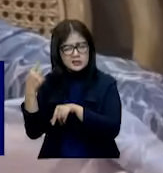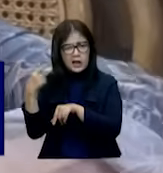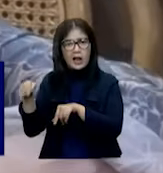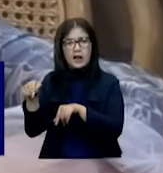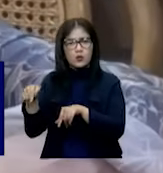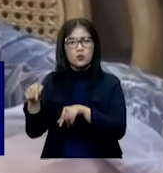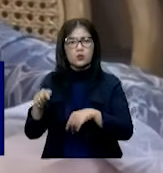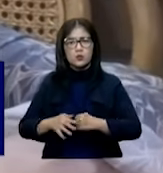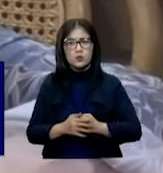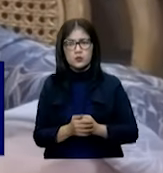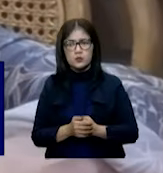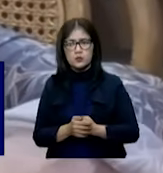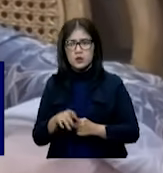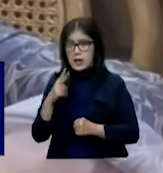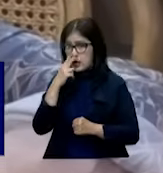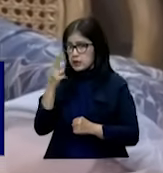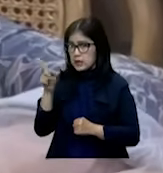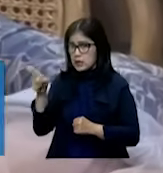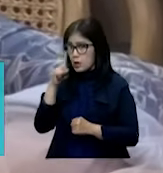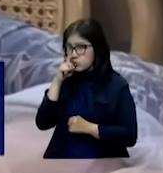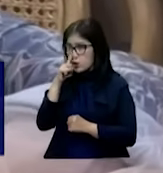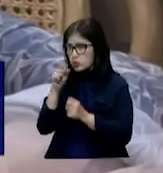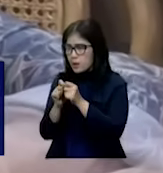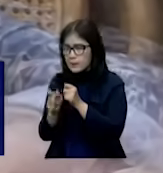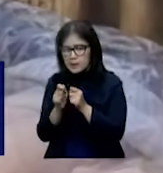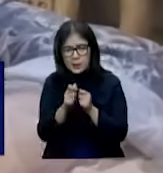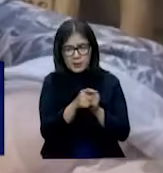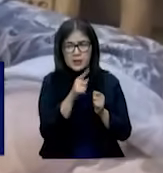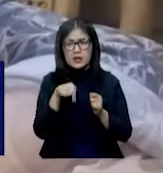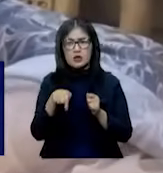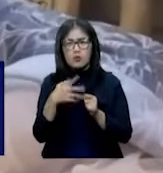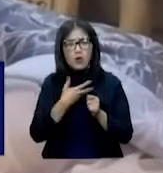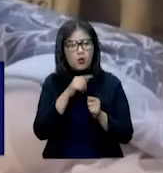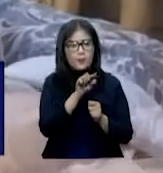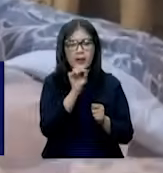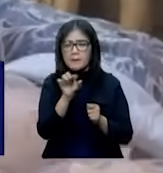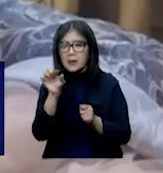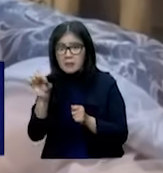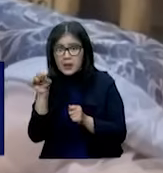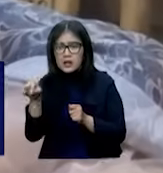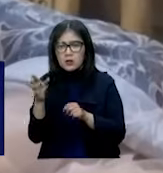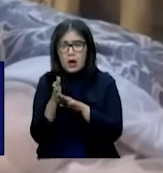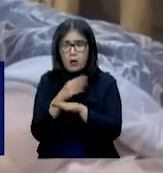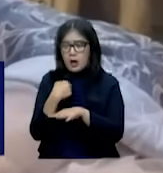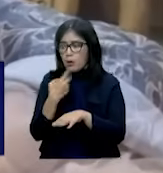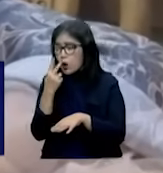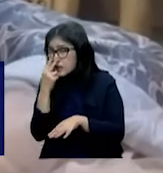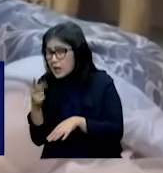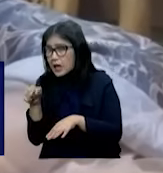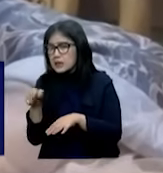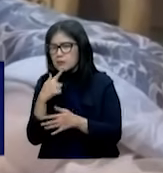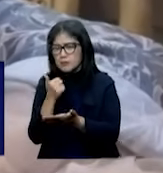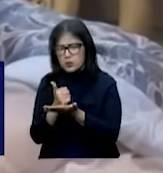Setelah dia pura-pura mau beli, terus dia pilih beberapa barang yang dia mau. Kami tuh pengen lihat, dia ini masih nak maling atau tidak. Ternyata